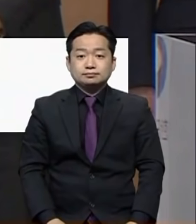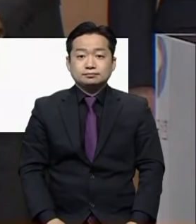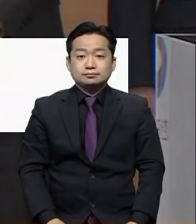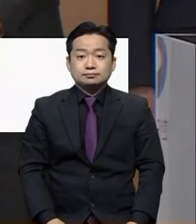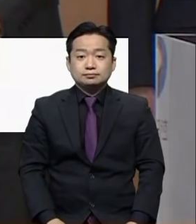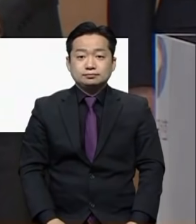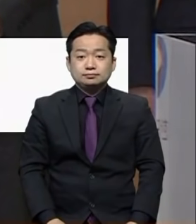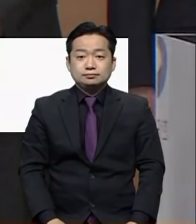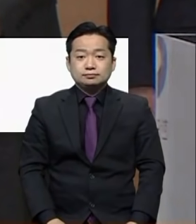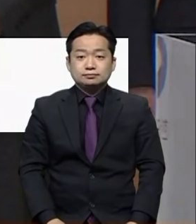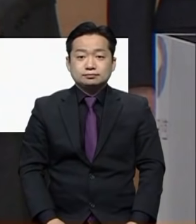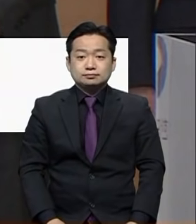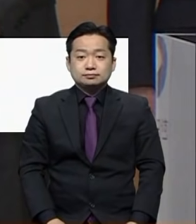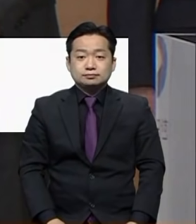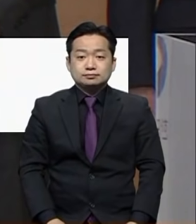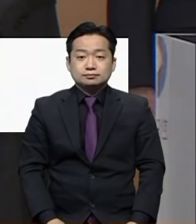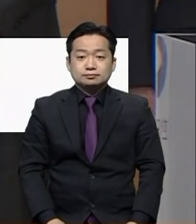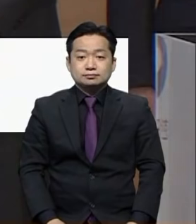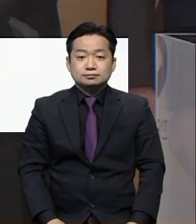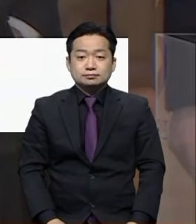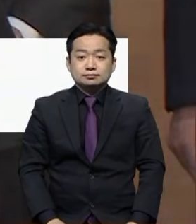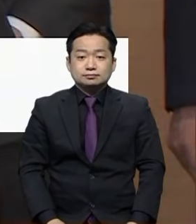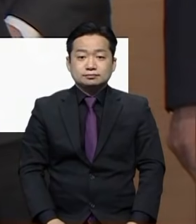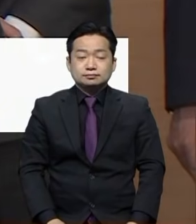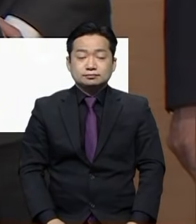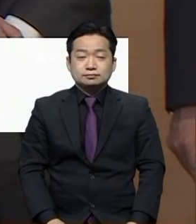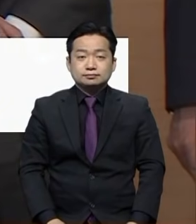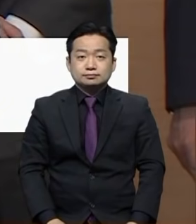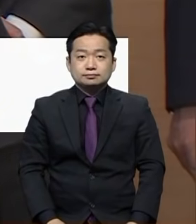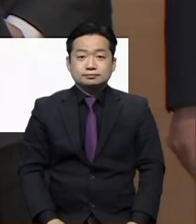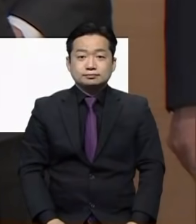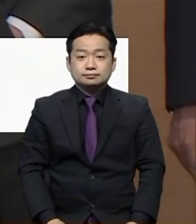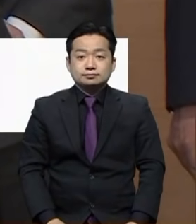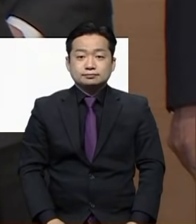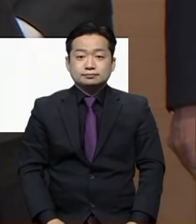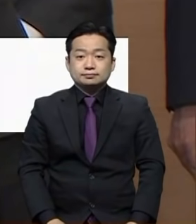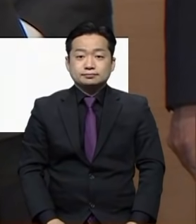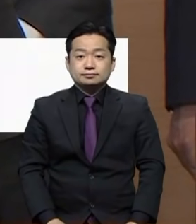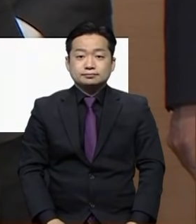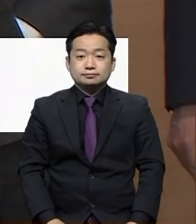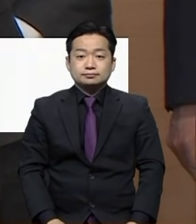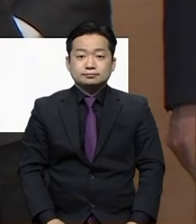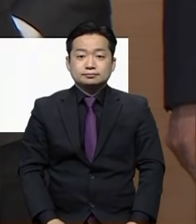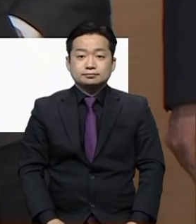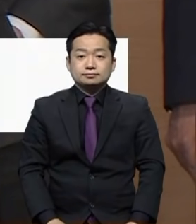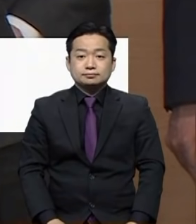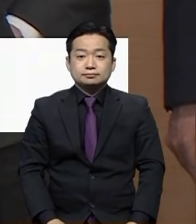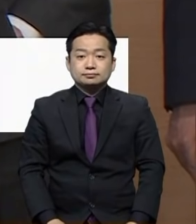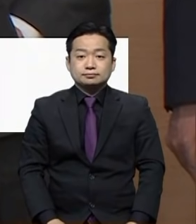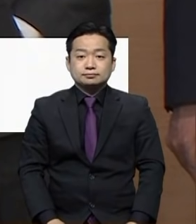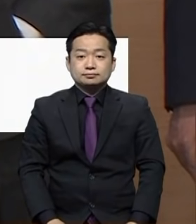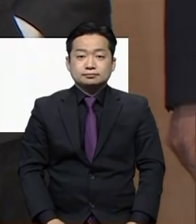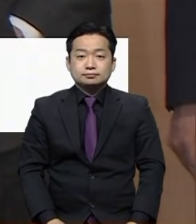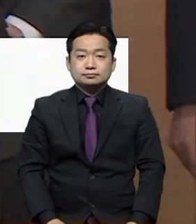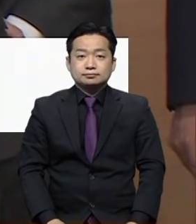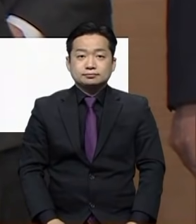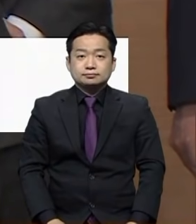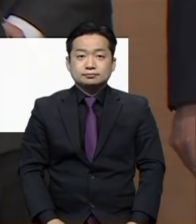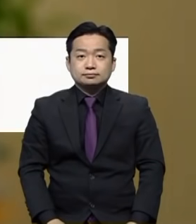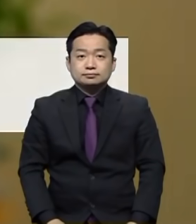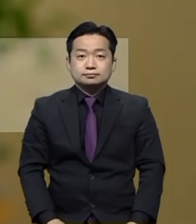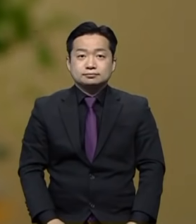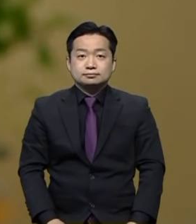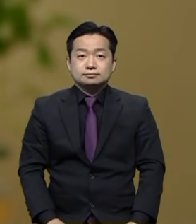시기를 앞당길 수 있는 기반이 마련되었습니다. 11월 집단 면역 달성을 반드시 이루도록 총력을 기울여